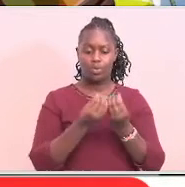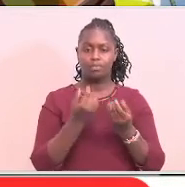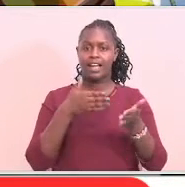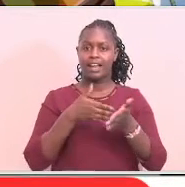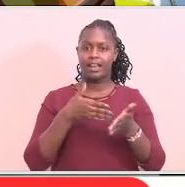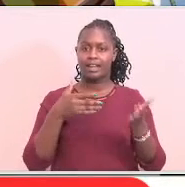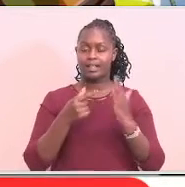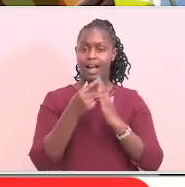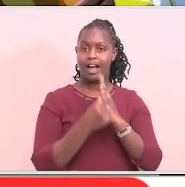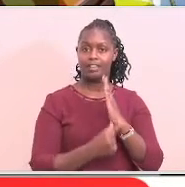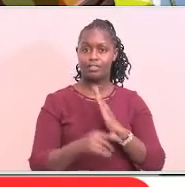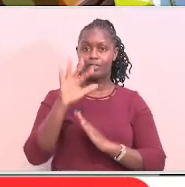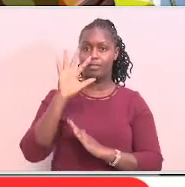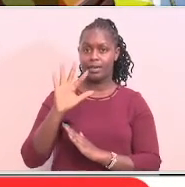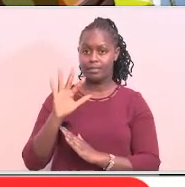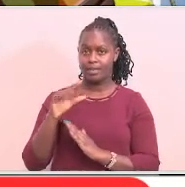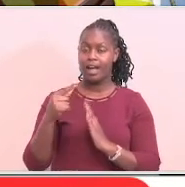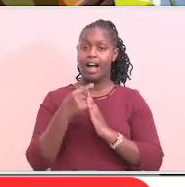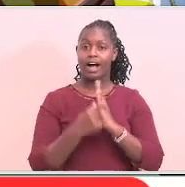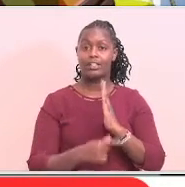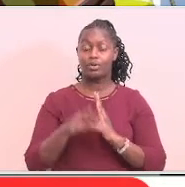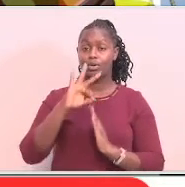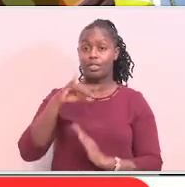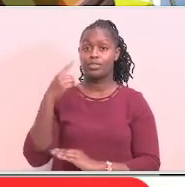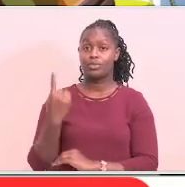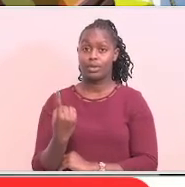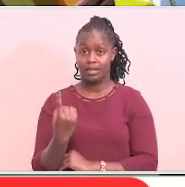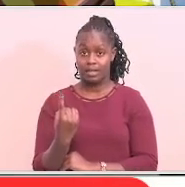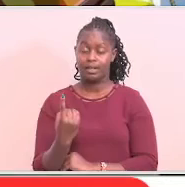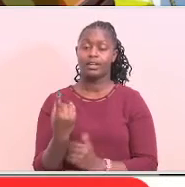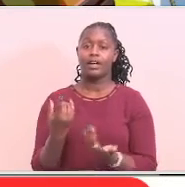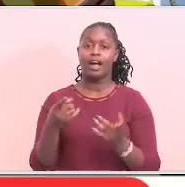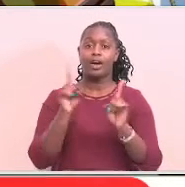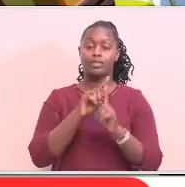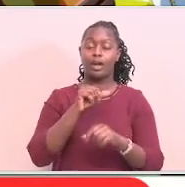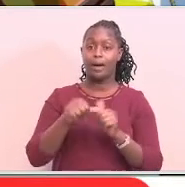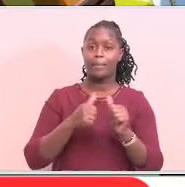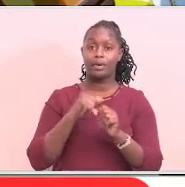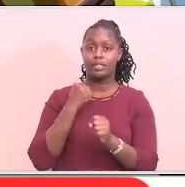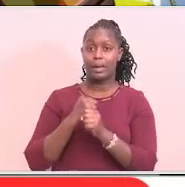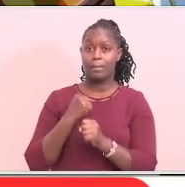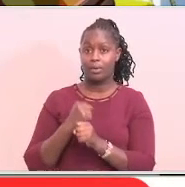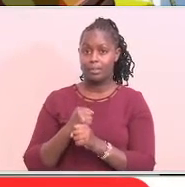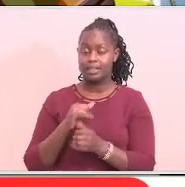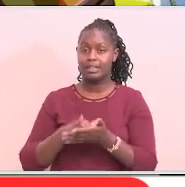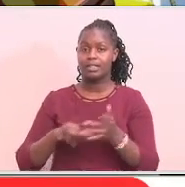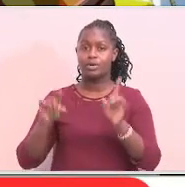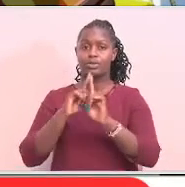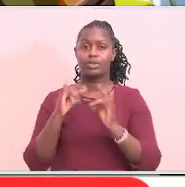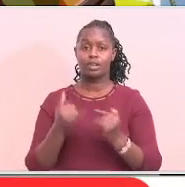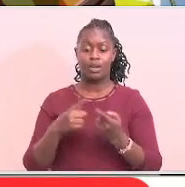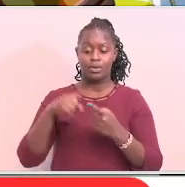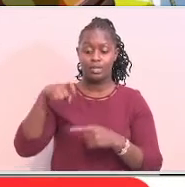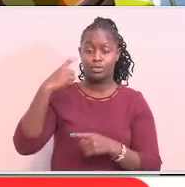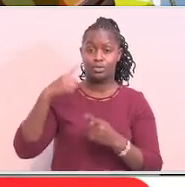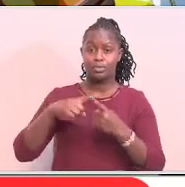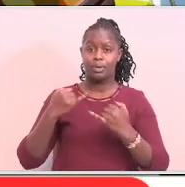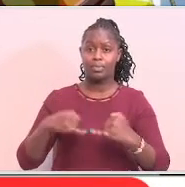cha sheria ya ushuru, kipengee cha 31 ba cha sheria ya ajira ambayo sasa inapendekeza kuwepo na ushuru